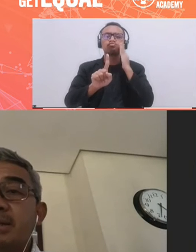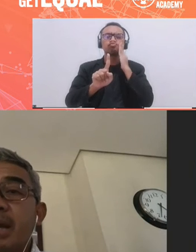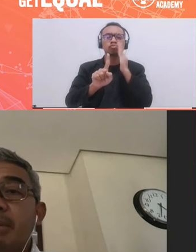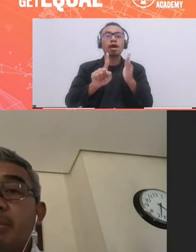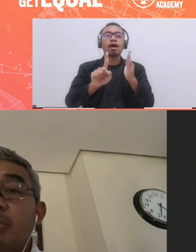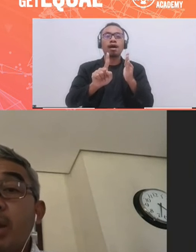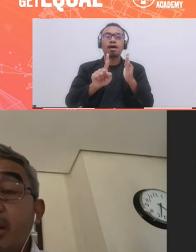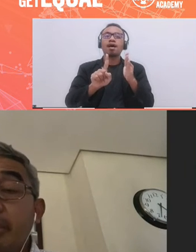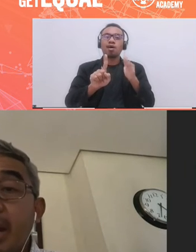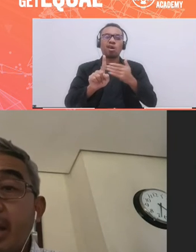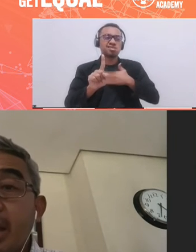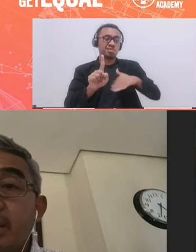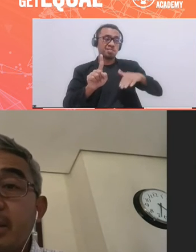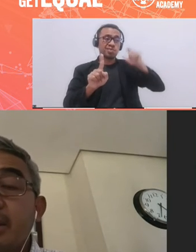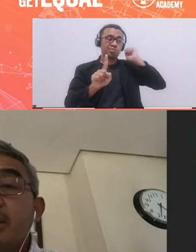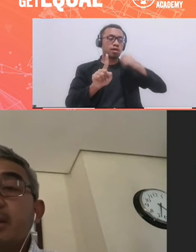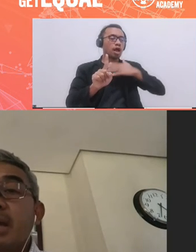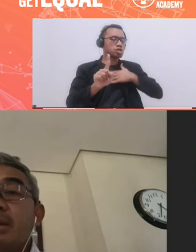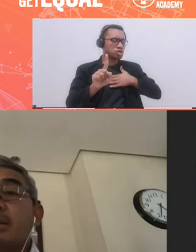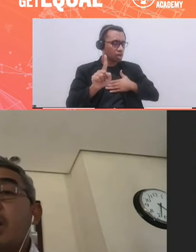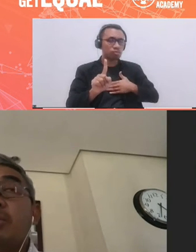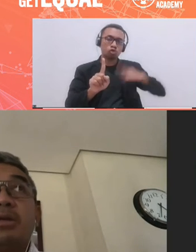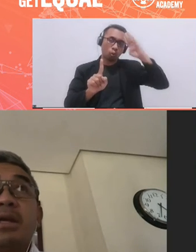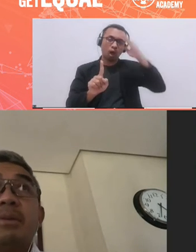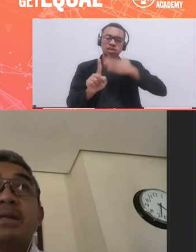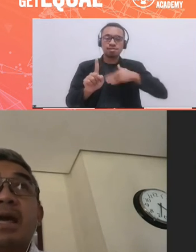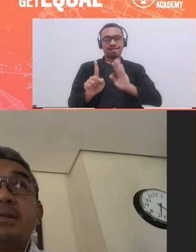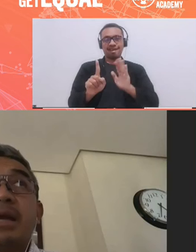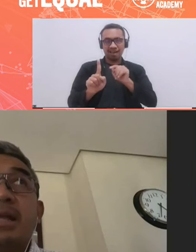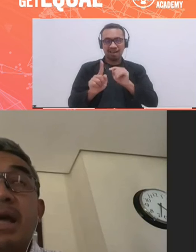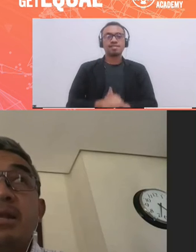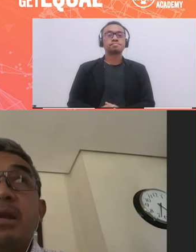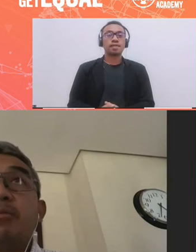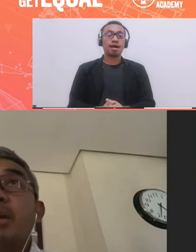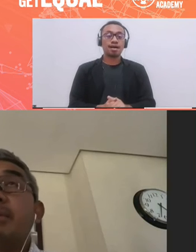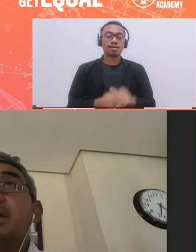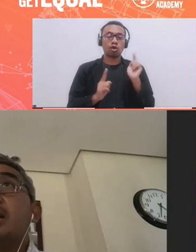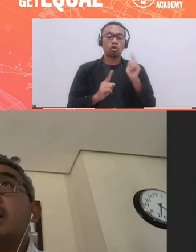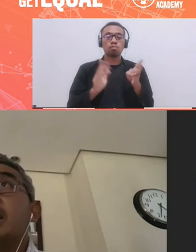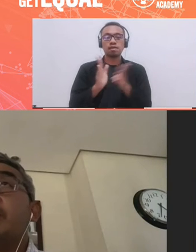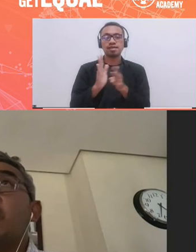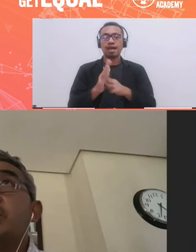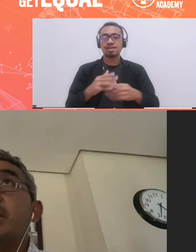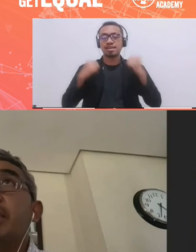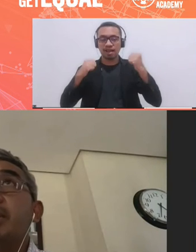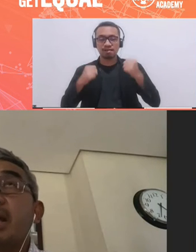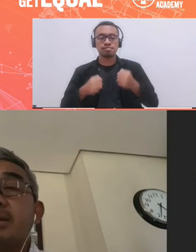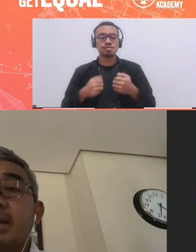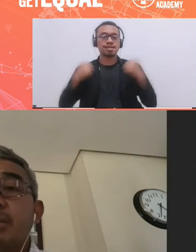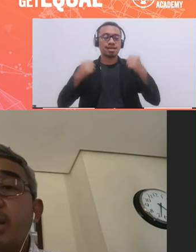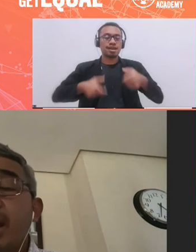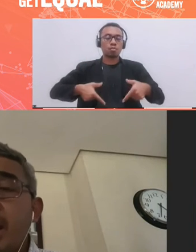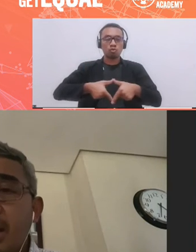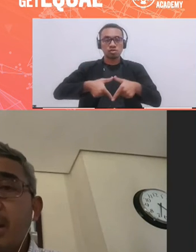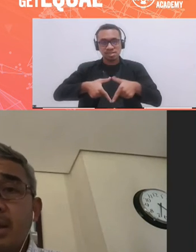bikin sengsara perempuan daripada laki-lakinya. Dan kalaupun terjadi masalah kesehatan, dari mulai masalah kesehatan reproduksi sampai masalah